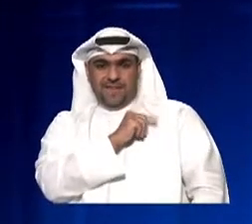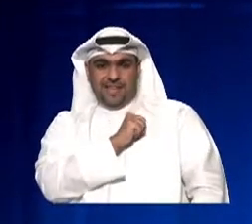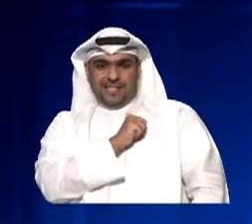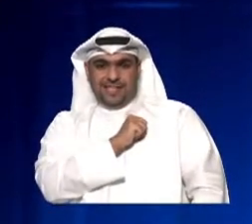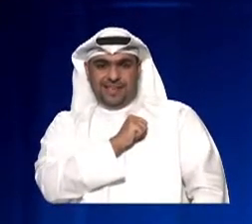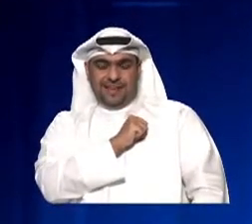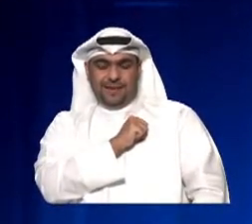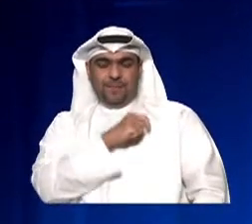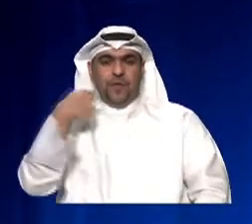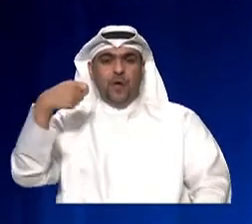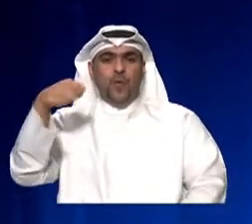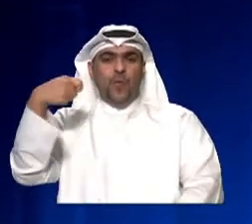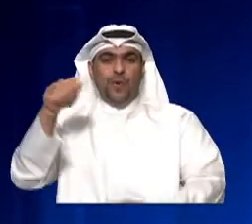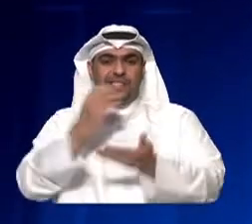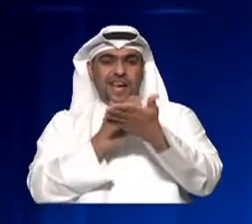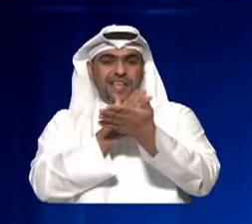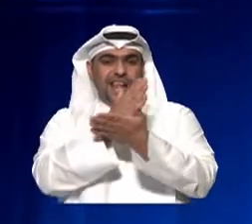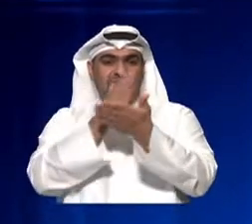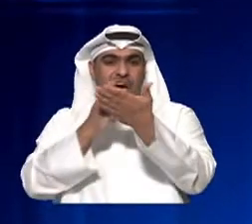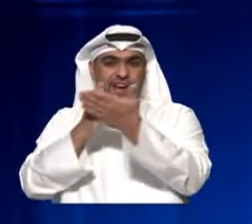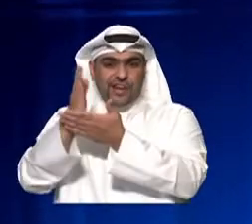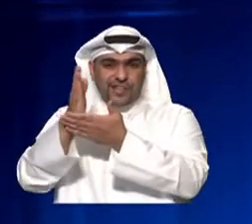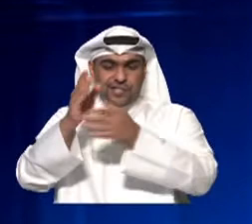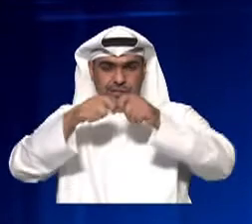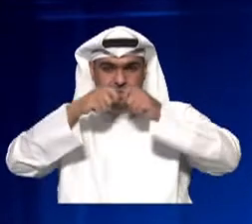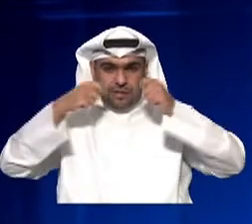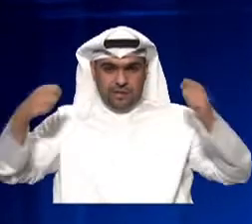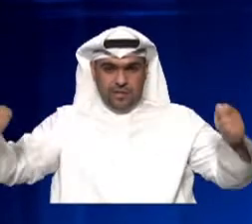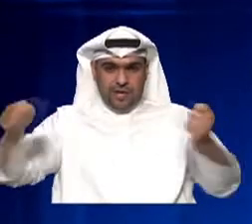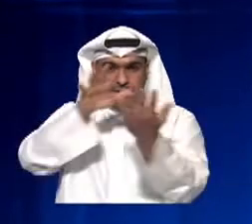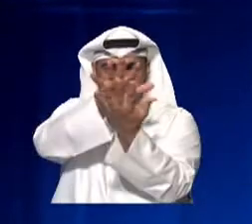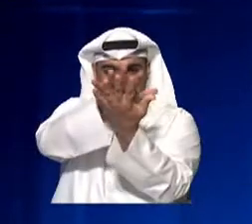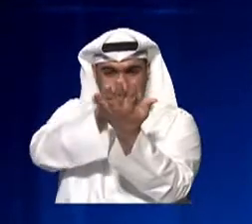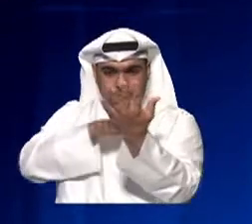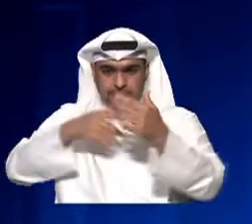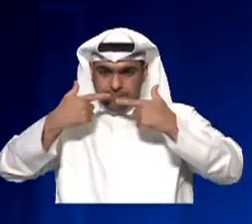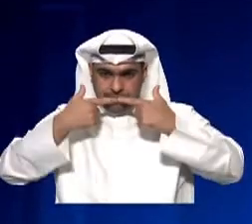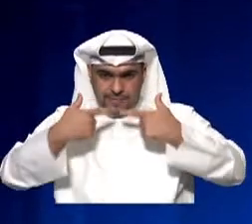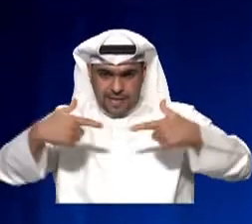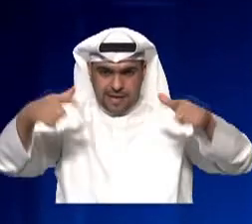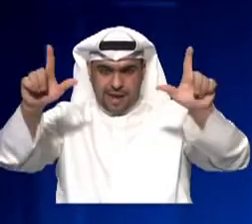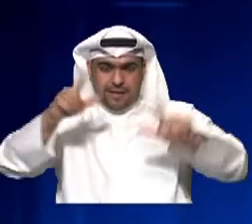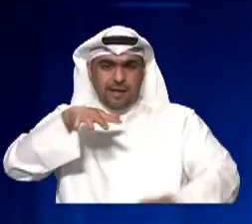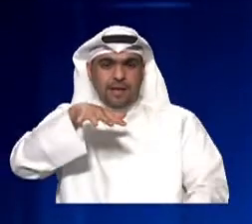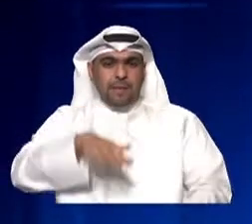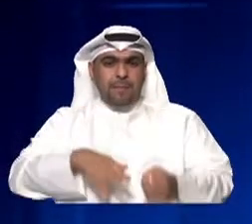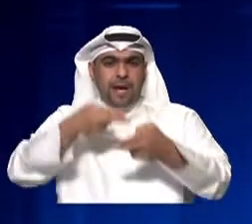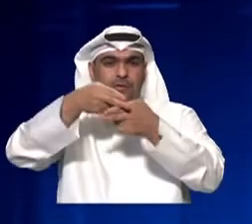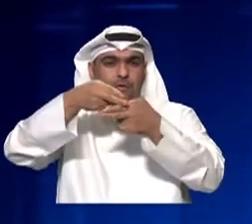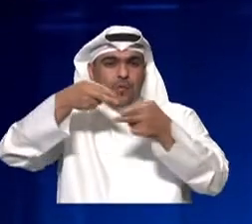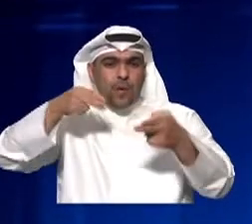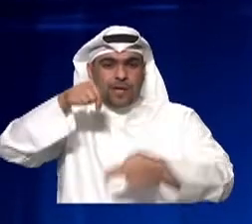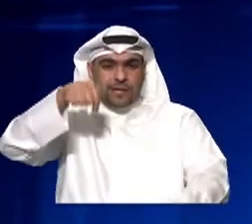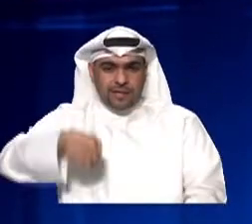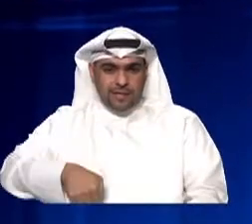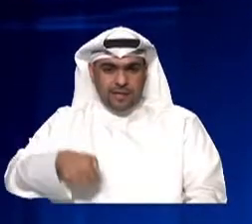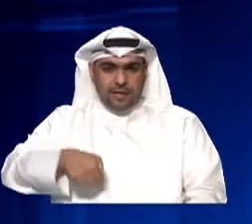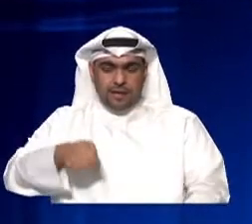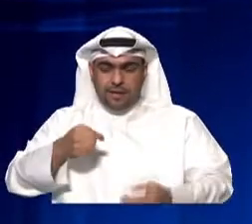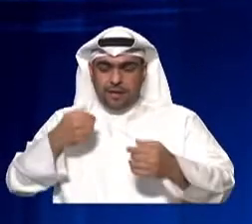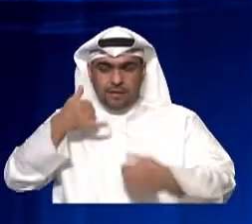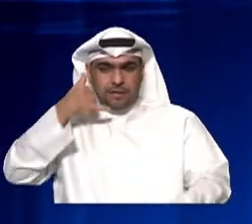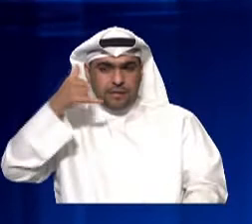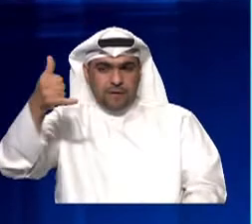صحفي أن هذه الاتصالات تأتي في إطار المساعي والجهود التي تبذلها دولة الكويت لوقف التصعيد الخطير